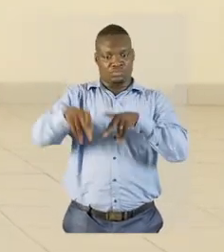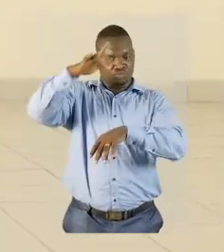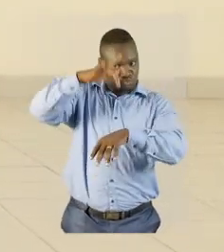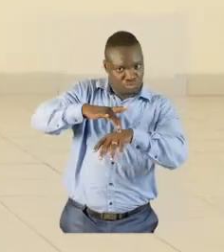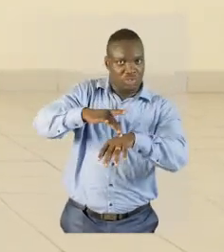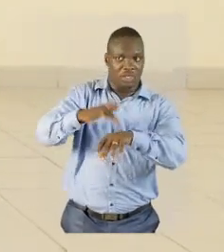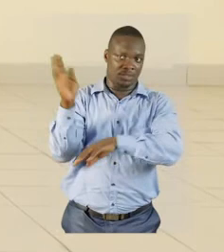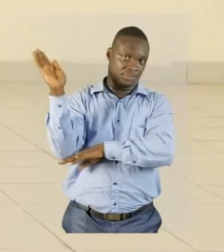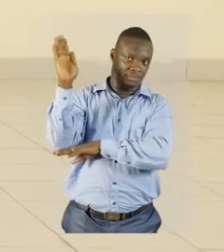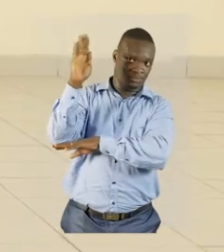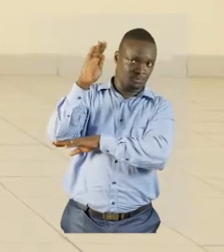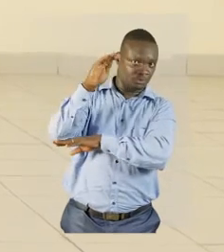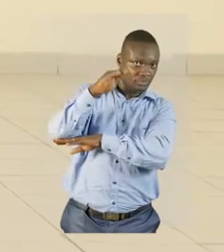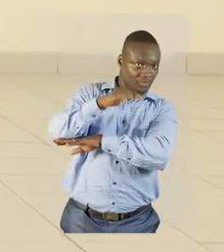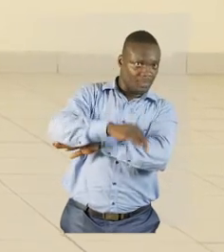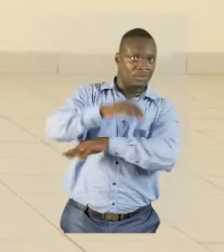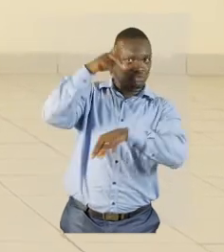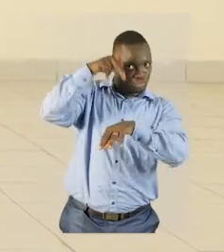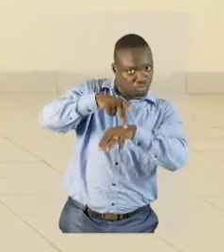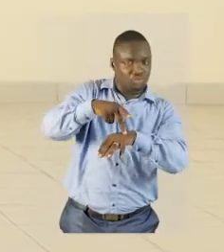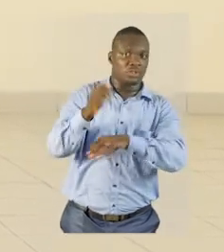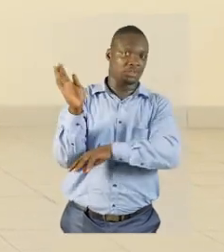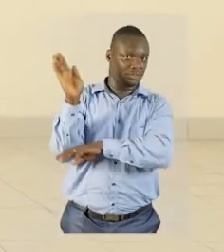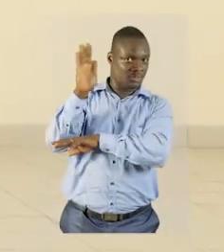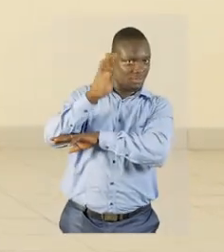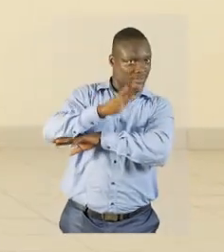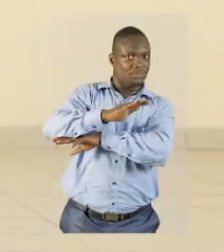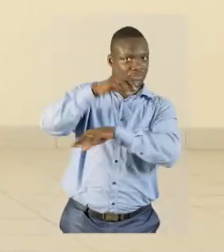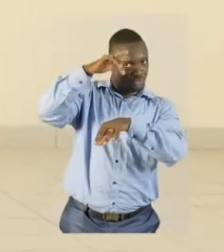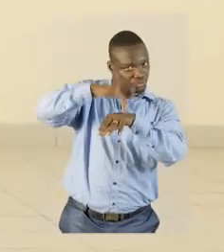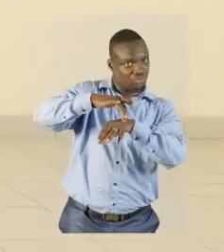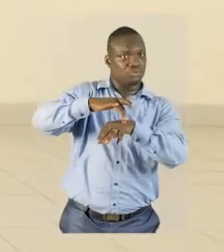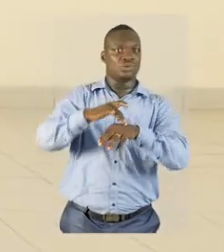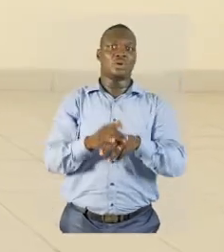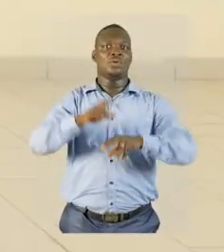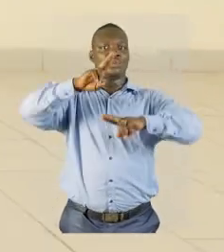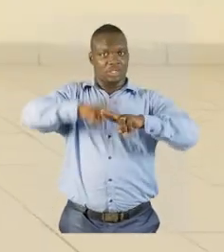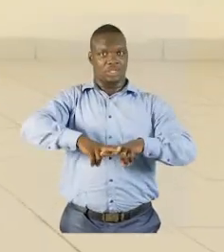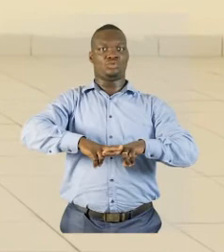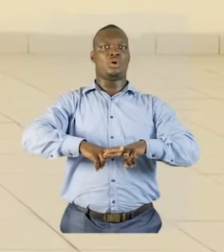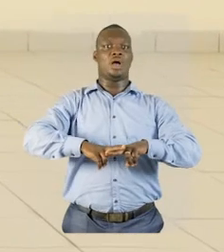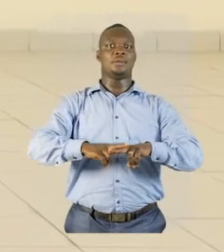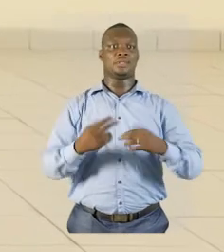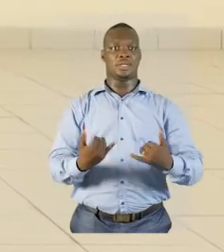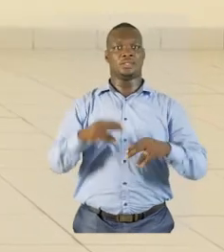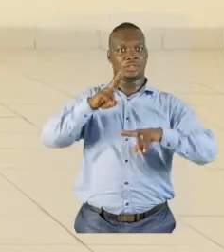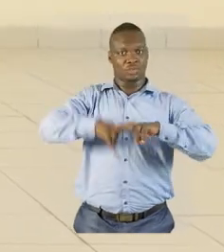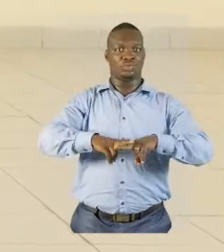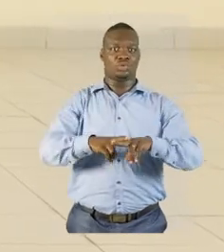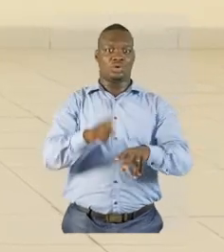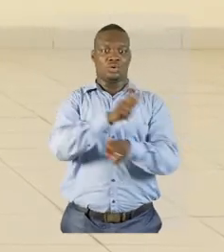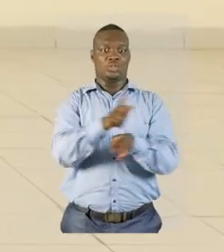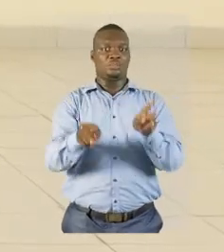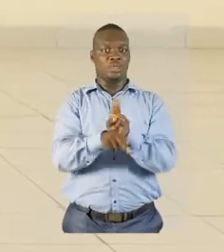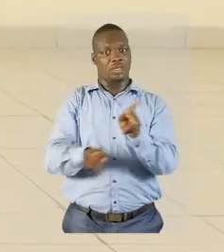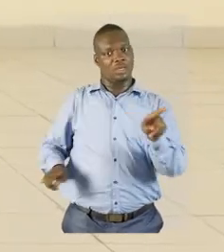touchez les orteils, voilà, et vous revenez vous asseoir. Vous vous asseyez, s'il vous plaît, voilà. Une jambe pliée et